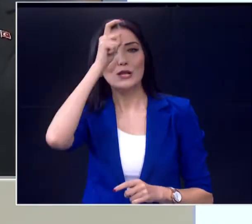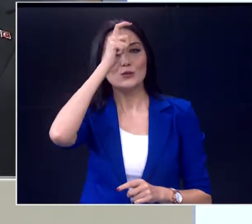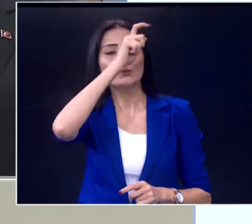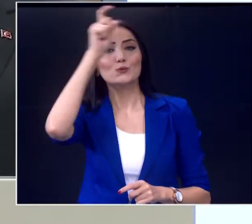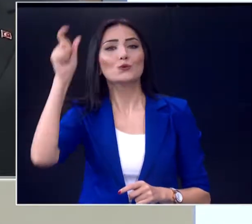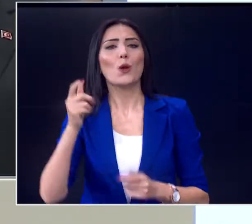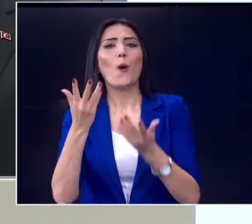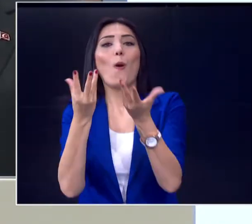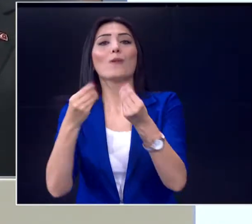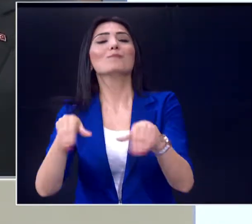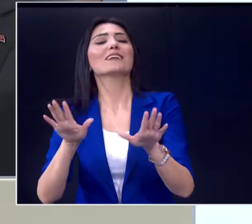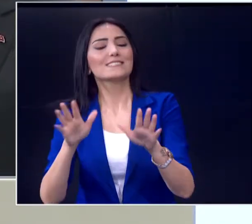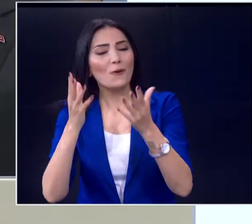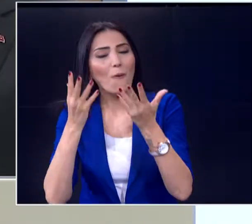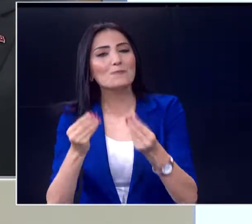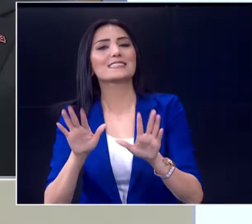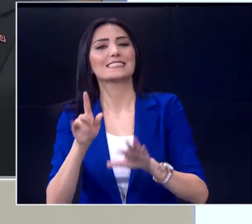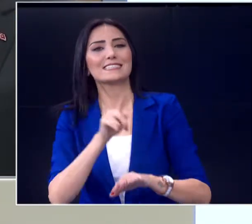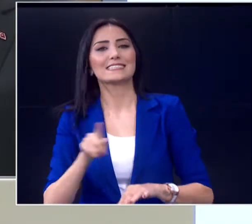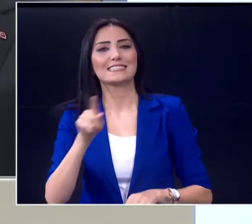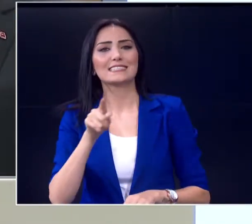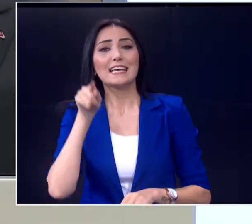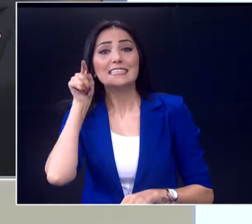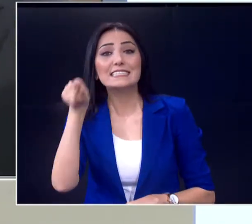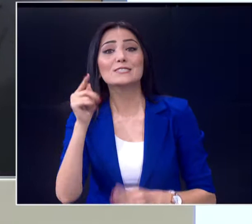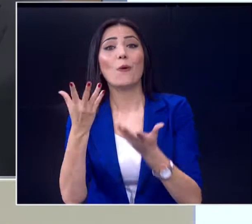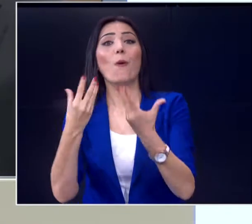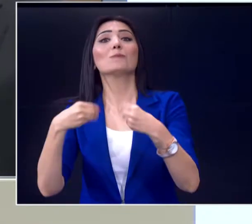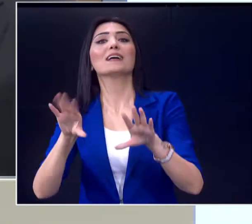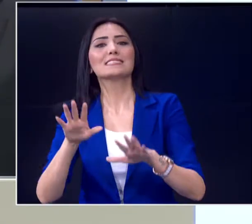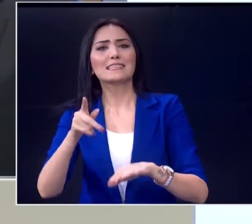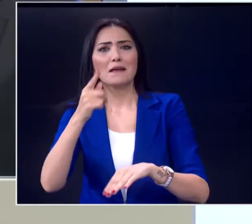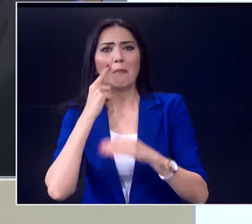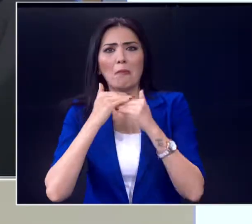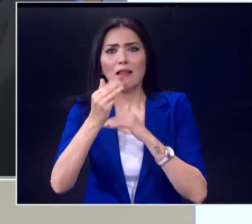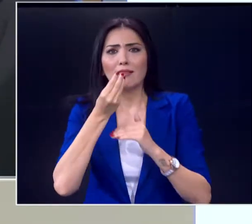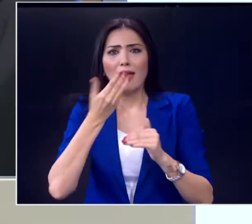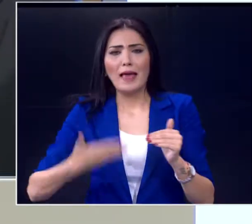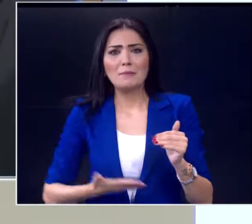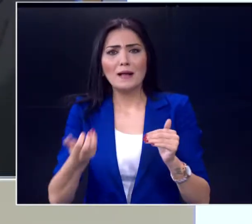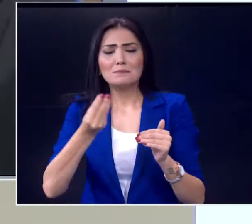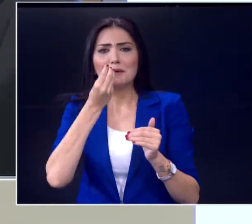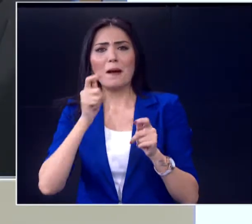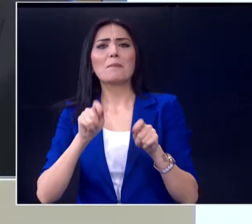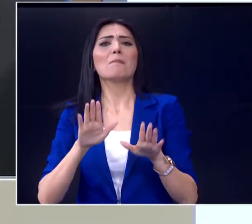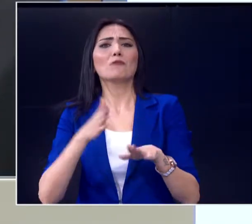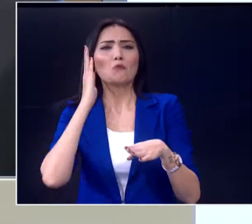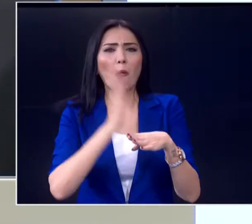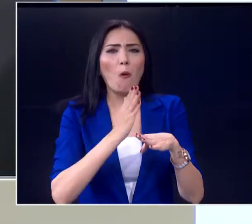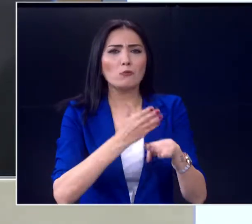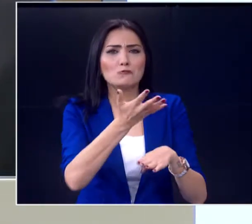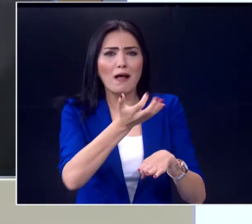Türkiye'nin olmazsa olmazlarısınız. Siz olmazsanız millet ekmek alıp yiyemez. Odun